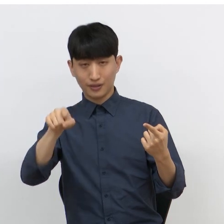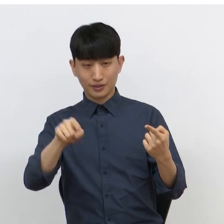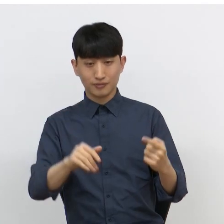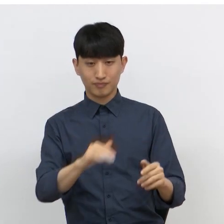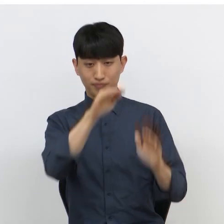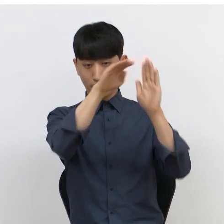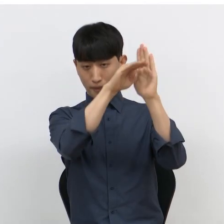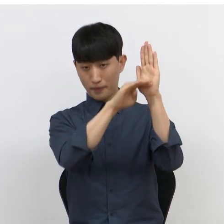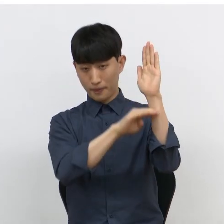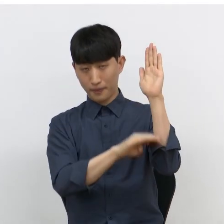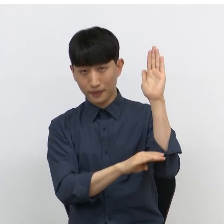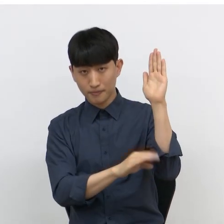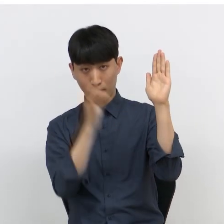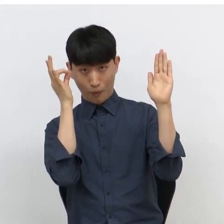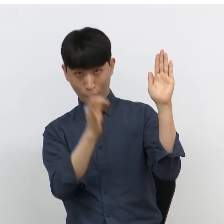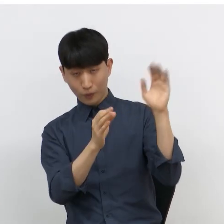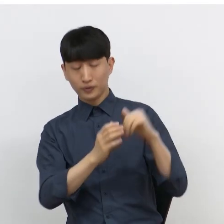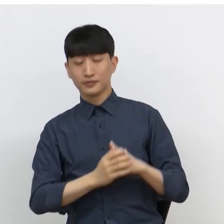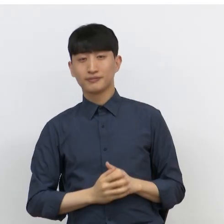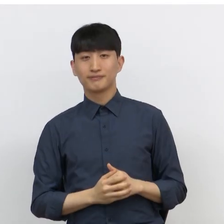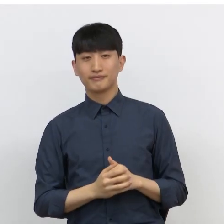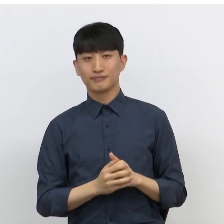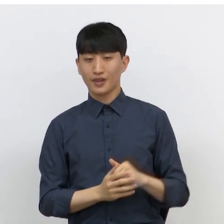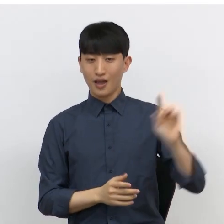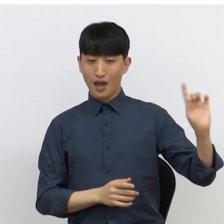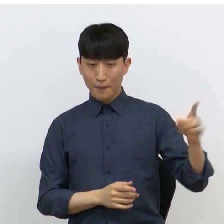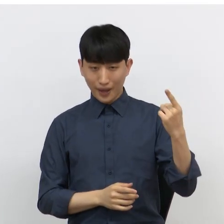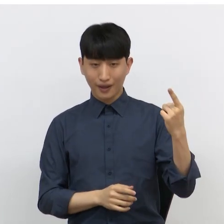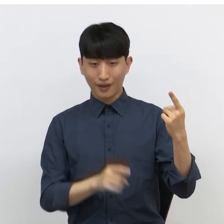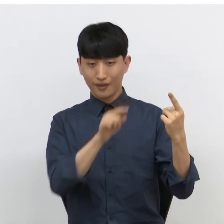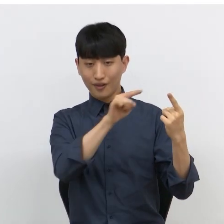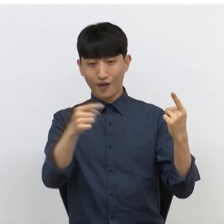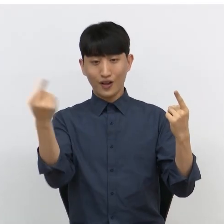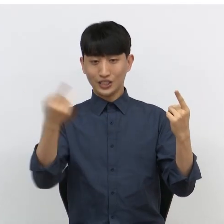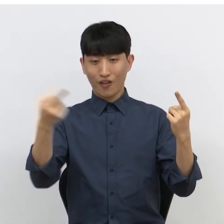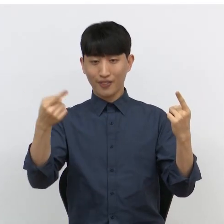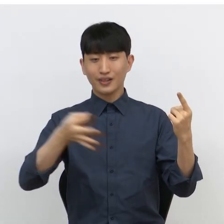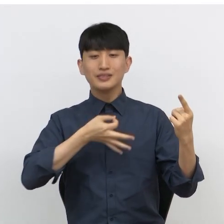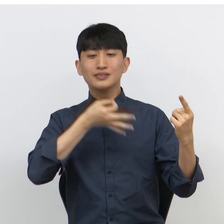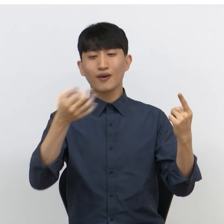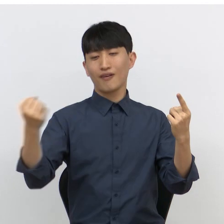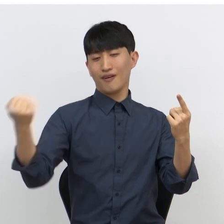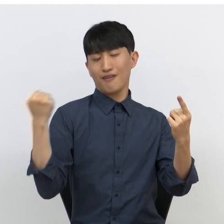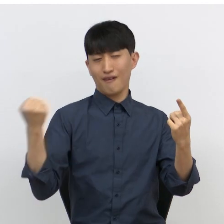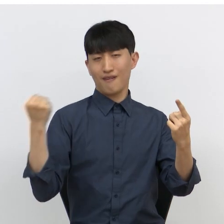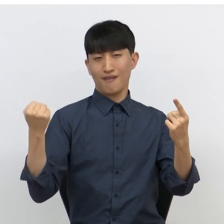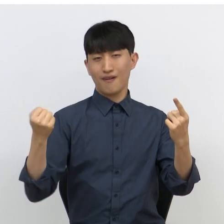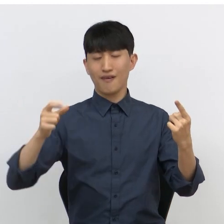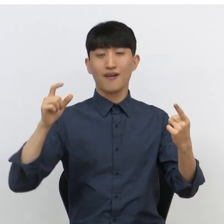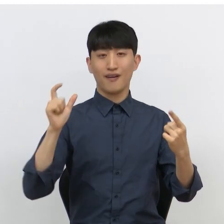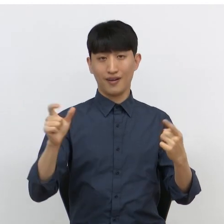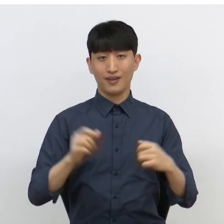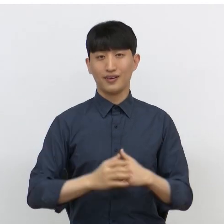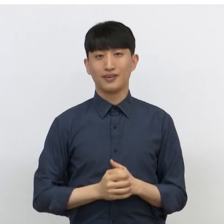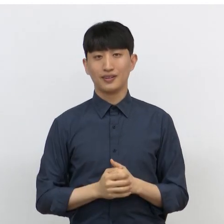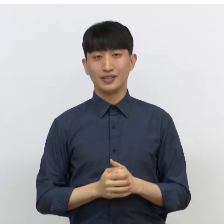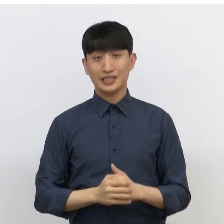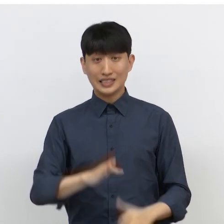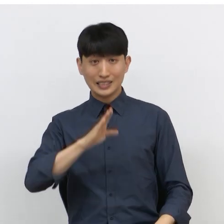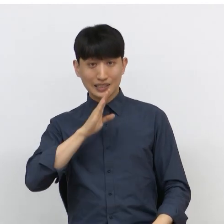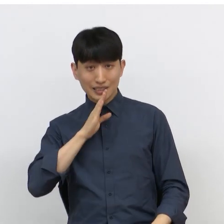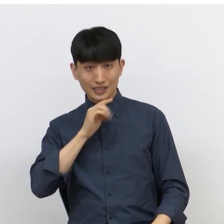밴드별로 우리가 한번 따져보면 100에서부터 1000까지의 음성 에너지가 되게 강하거든요. 그런데 실제